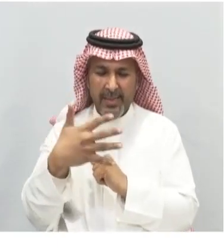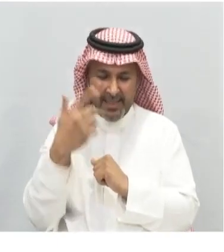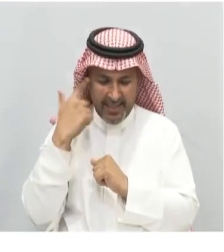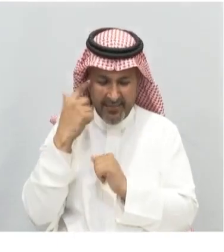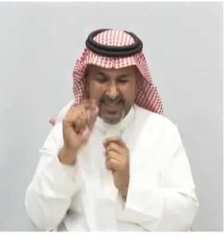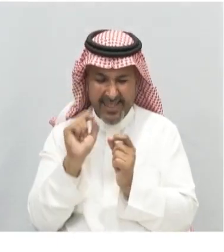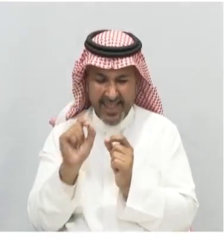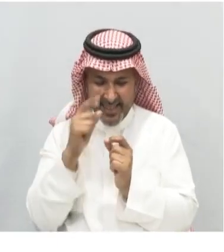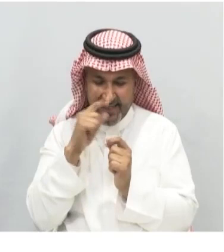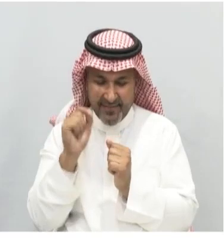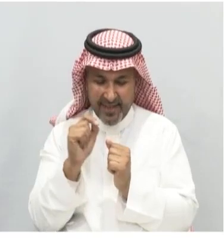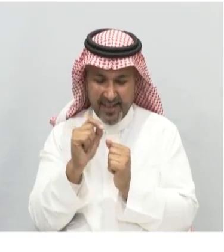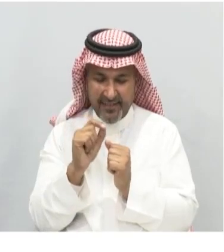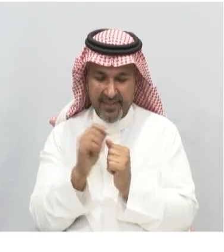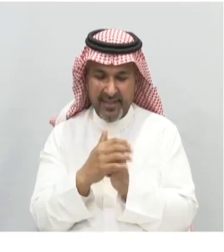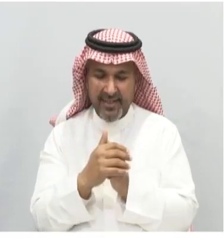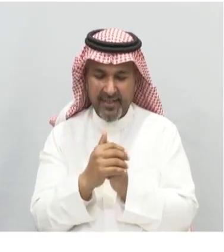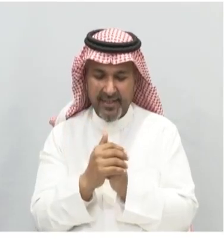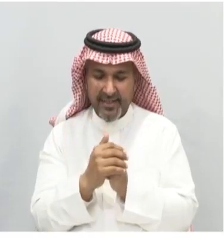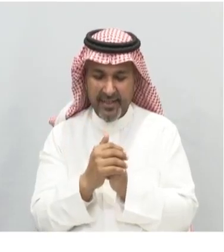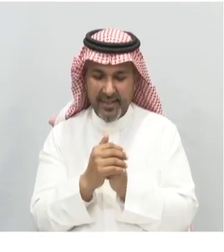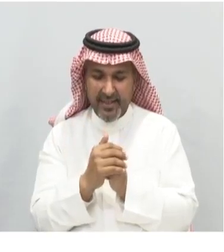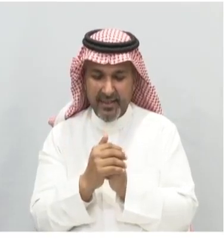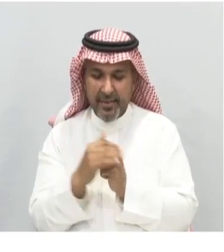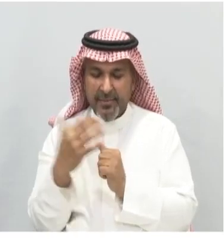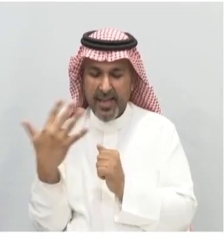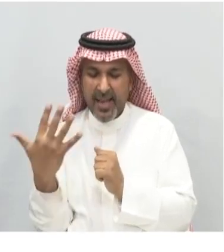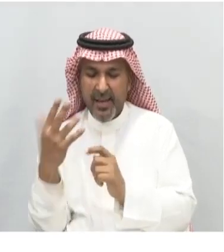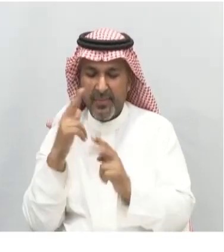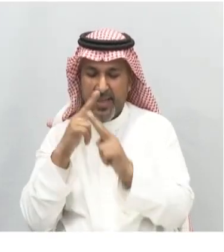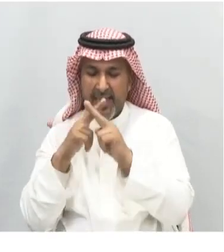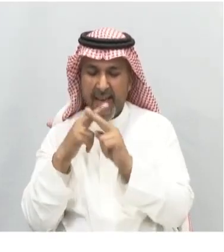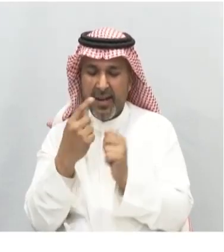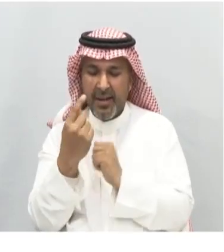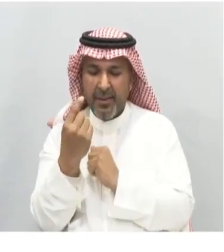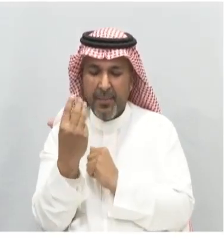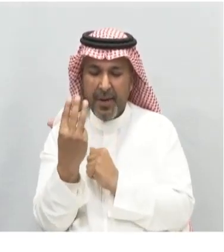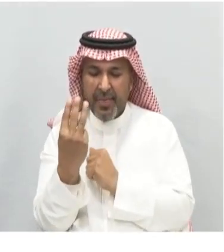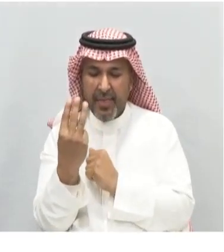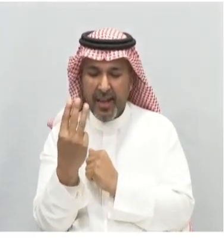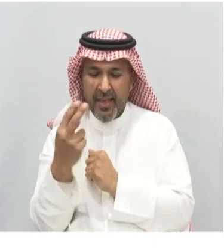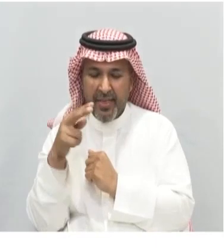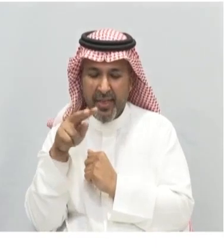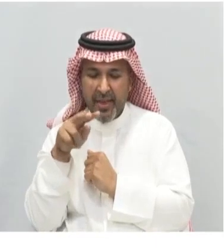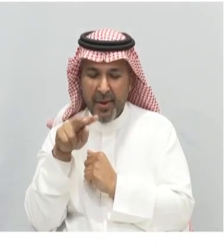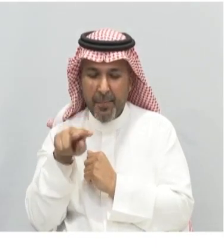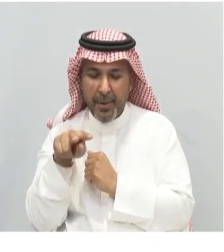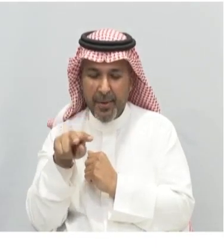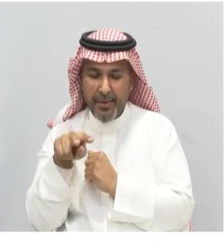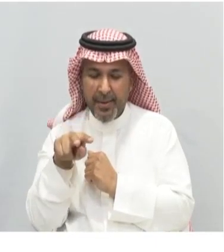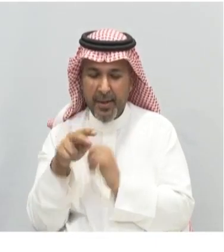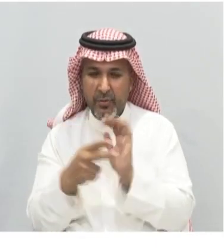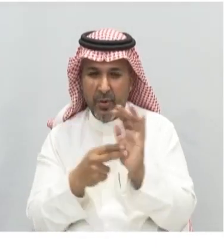زاد صفر فاضحنا صفر على الناتج مباشره 5 ض 300 = 5